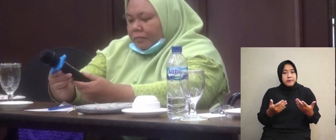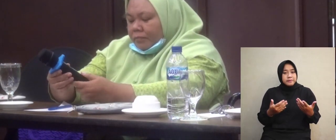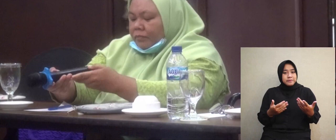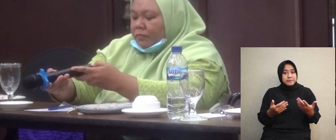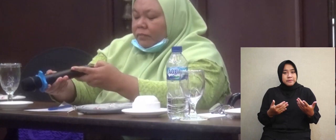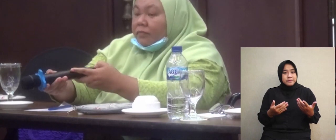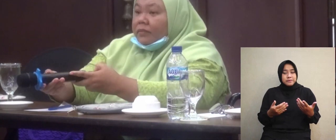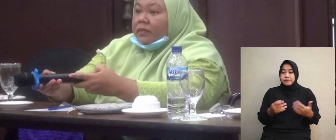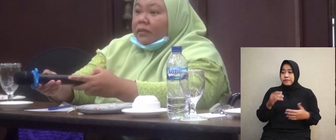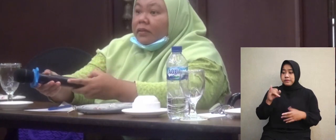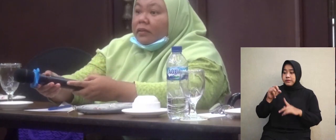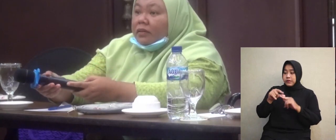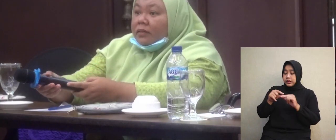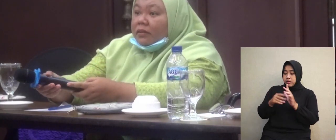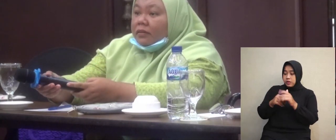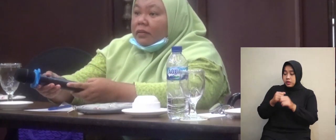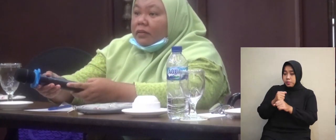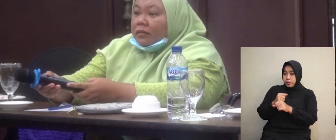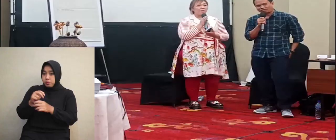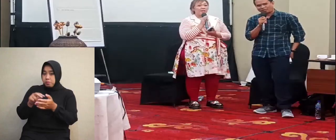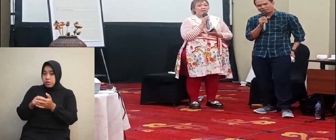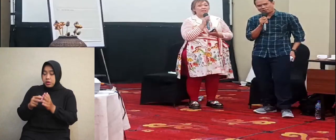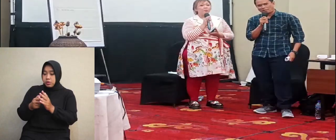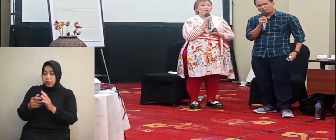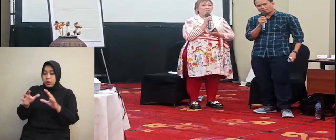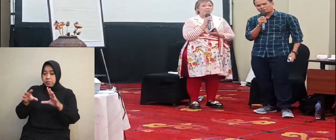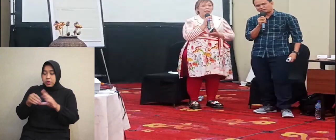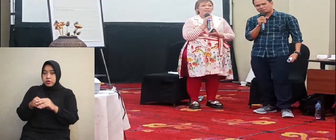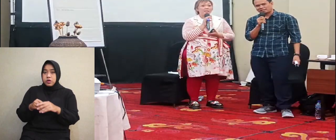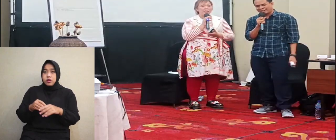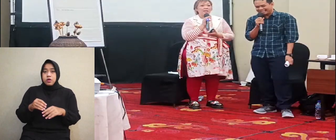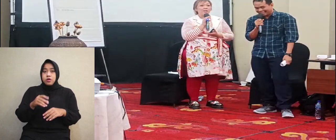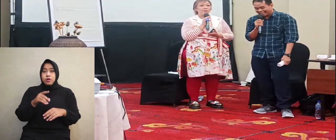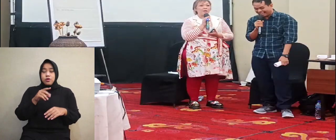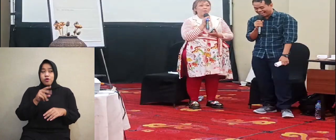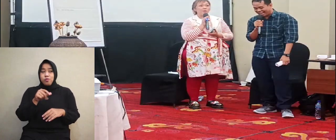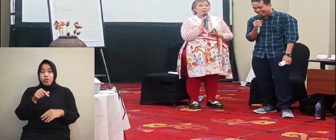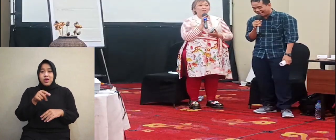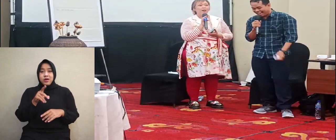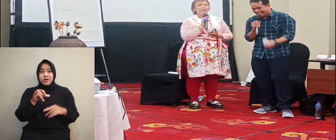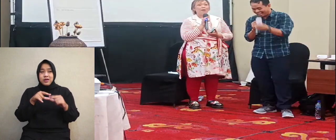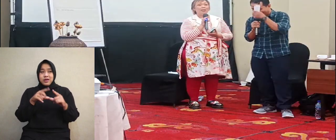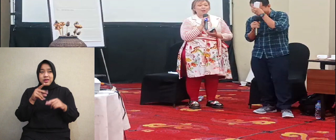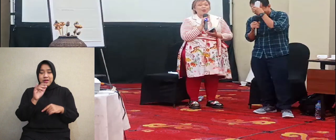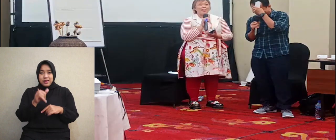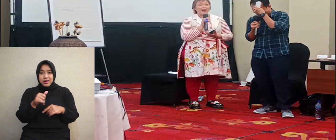yang dimaksud bukan jadi bagian dari rombongan liar tadi ya